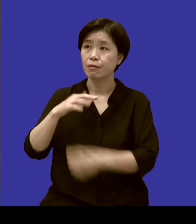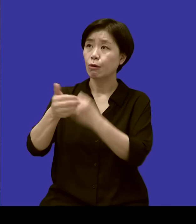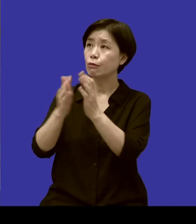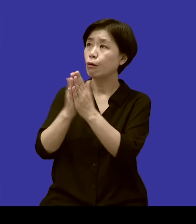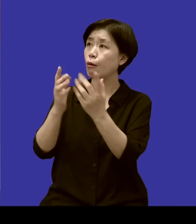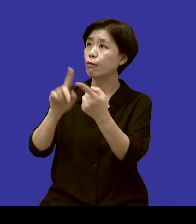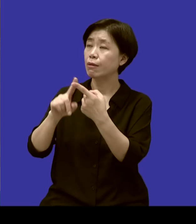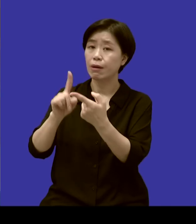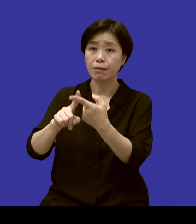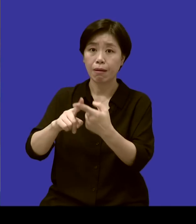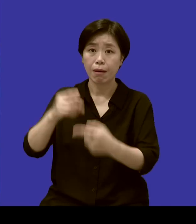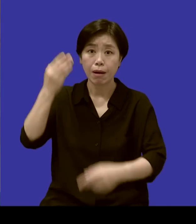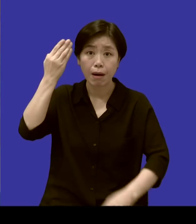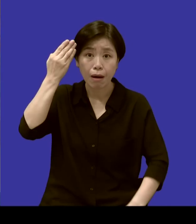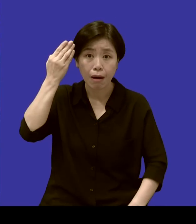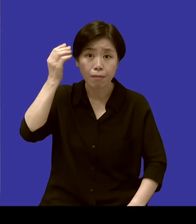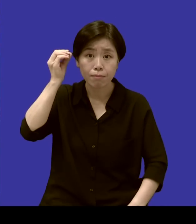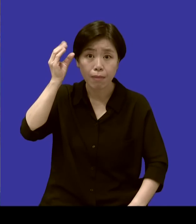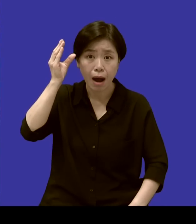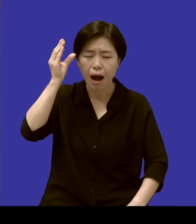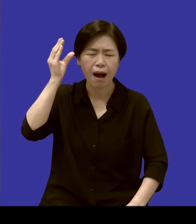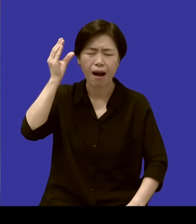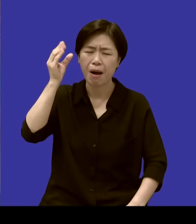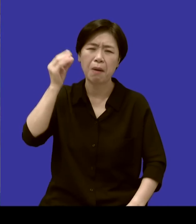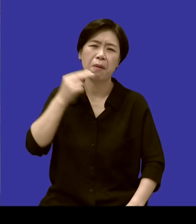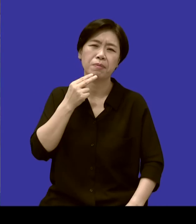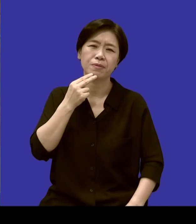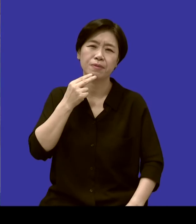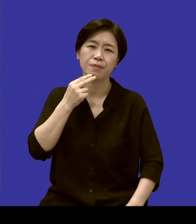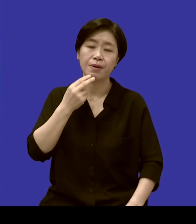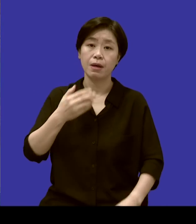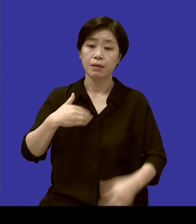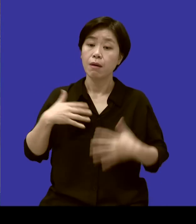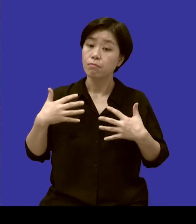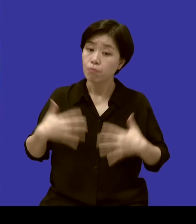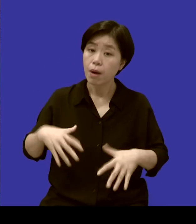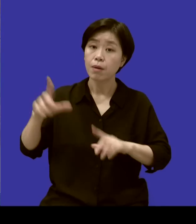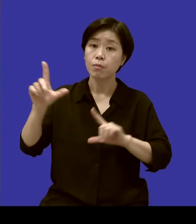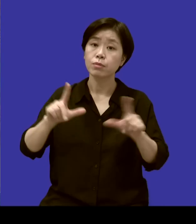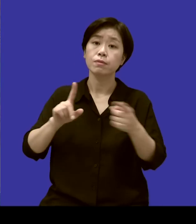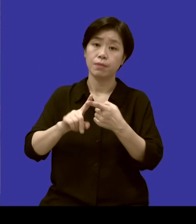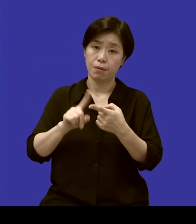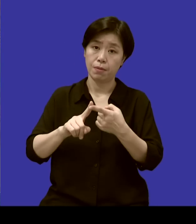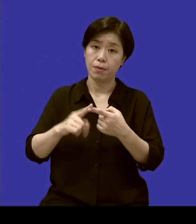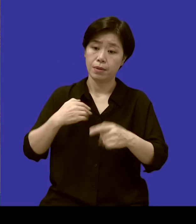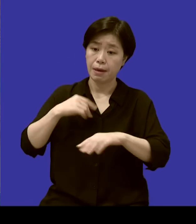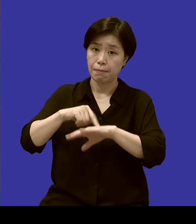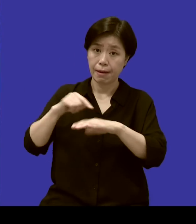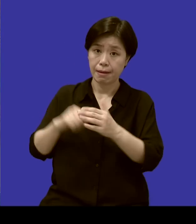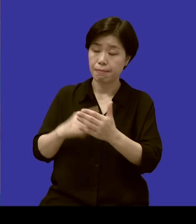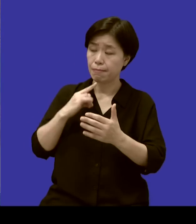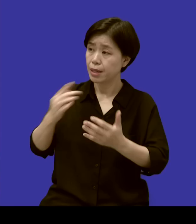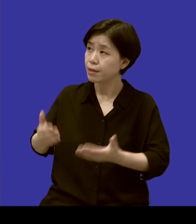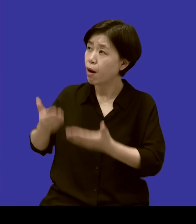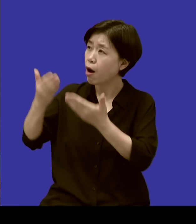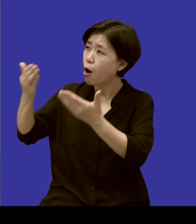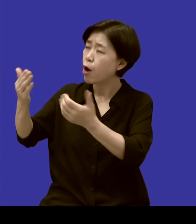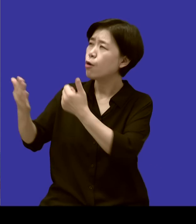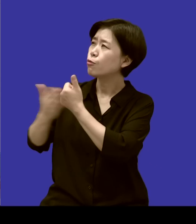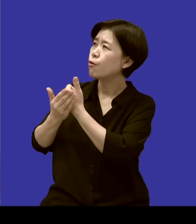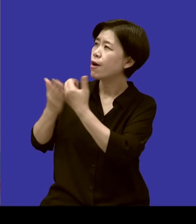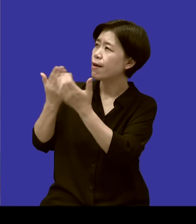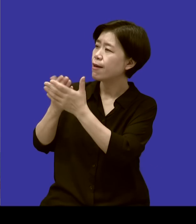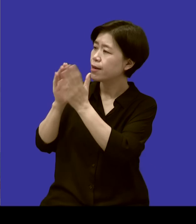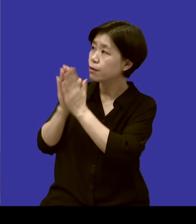않고 나는 그냥 연약한 이 모습 이대로 하나님 앞에 내 마음을 올리고 하나님의 도우심을 구하며 나갈 때 하나님은